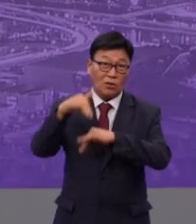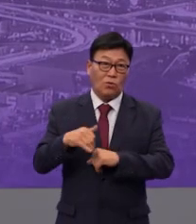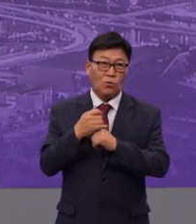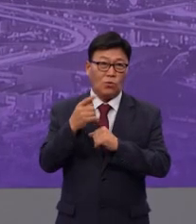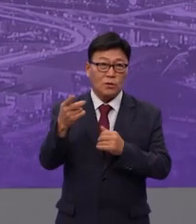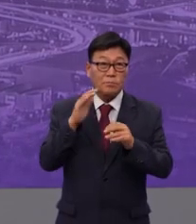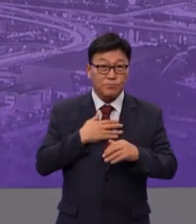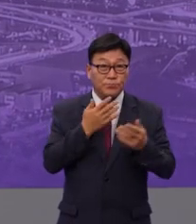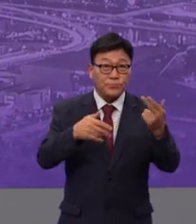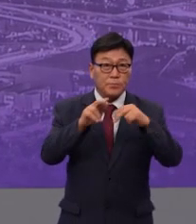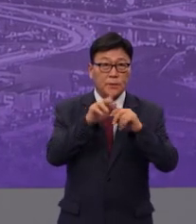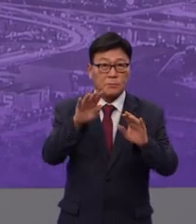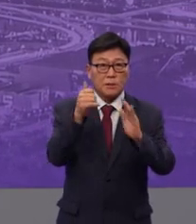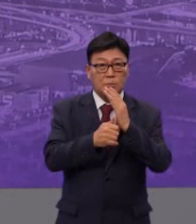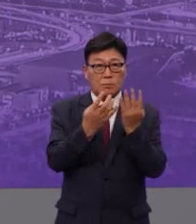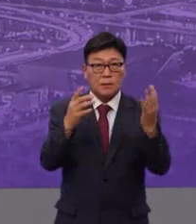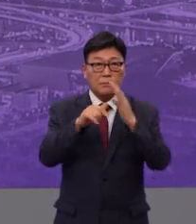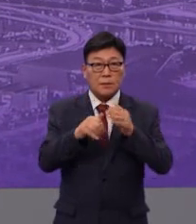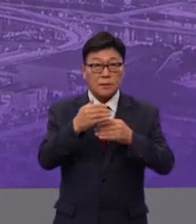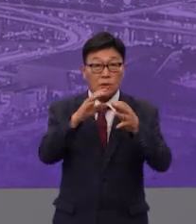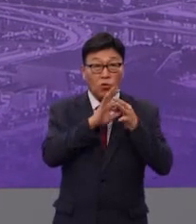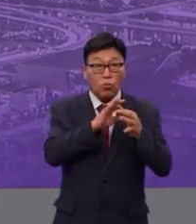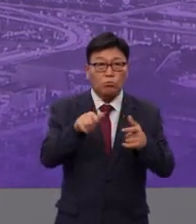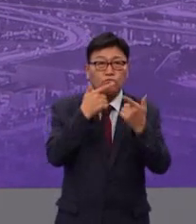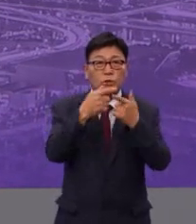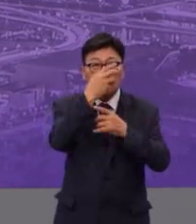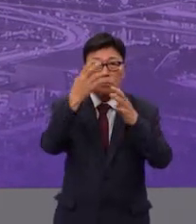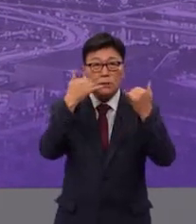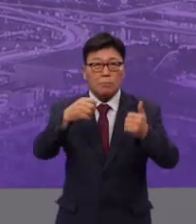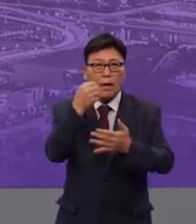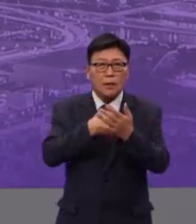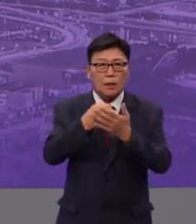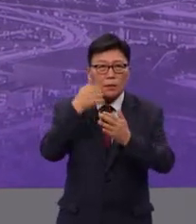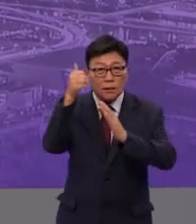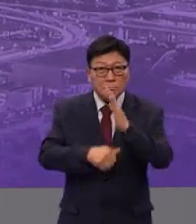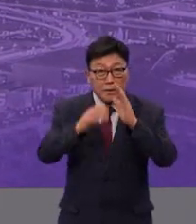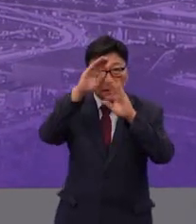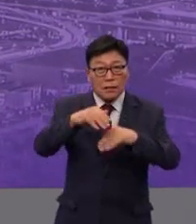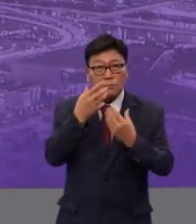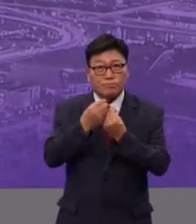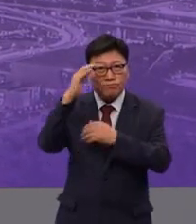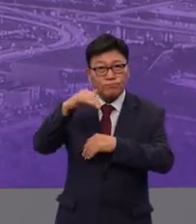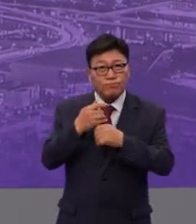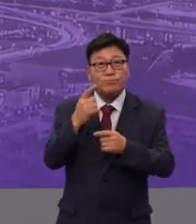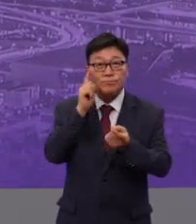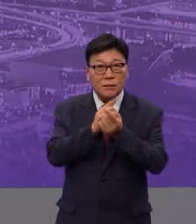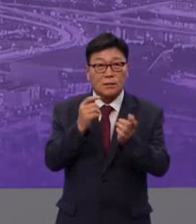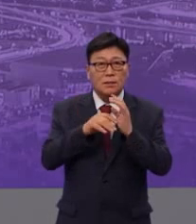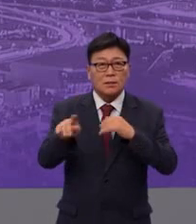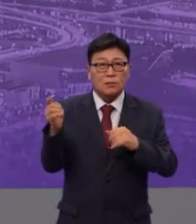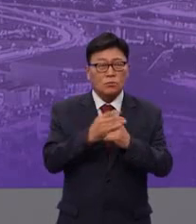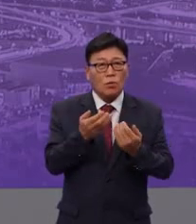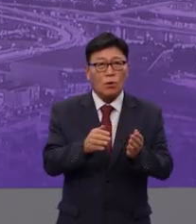저희 협회는 이번 실패 박람회 진행을 통하여 부산 청년들의 안타까운 실패 사례를 접하였을 뿐만 아니라